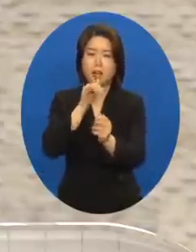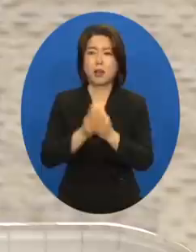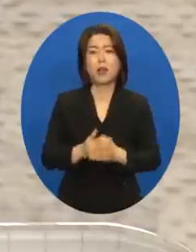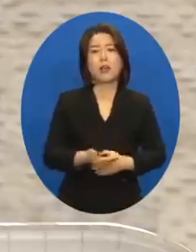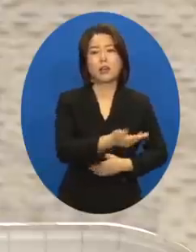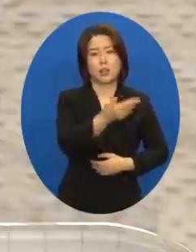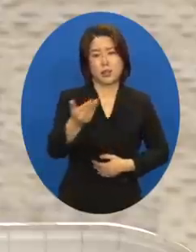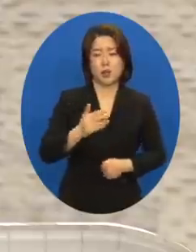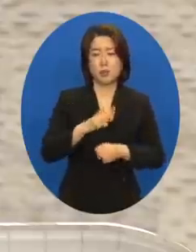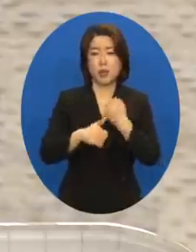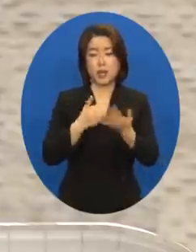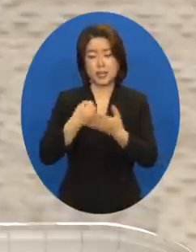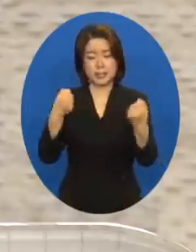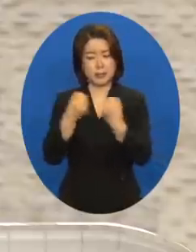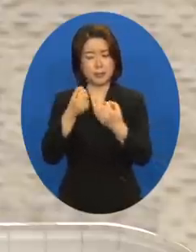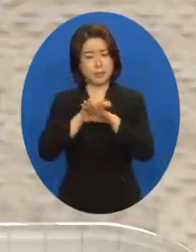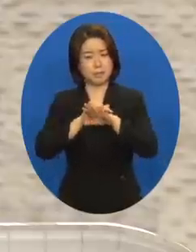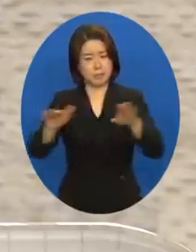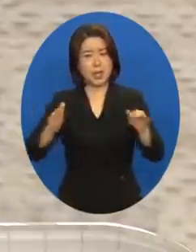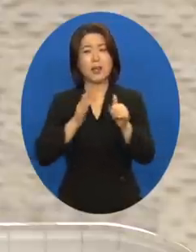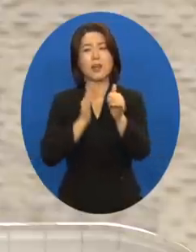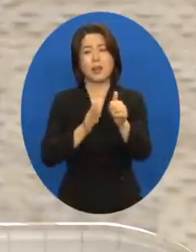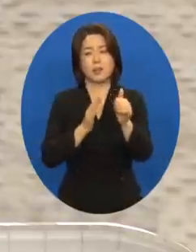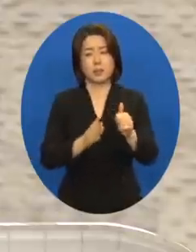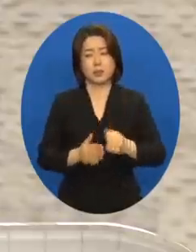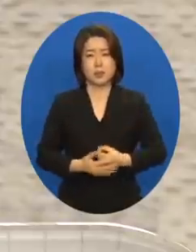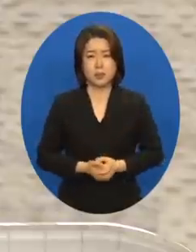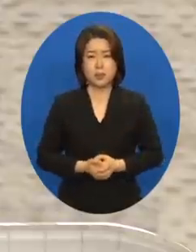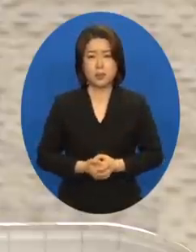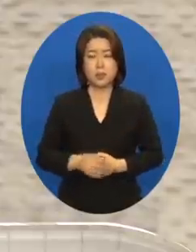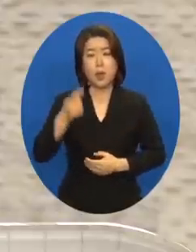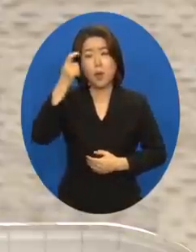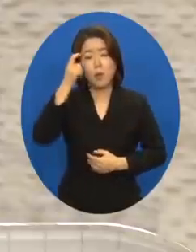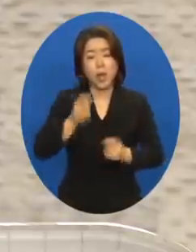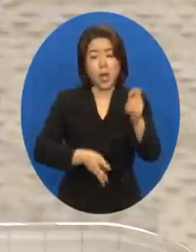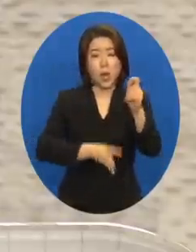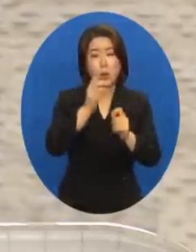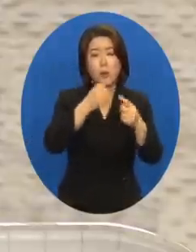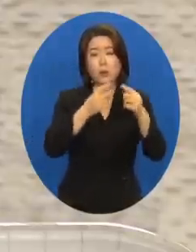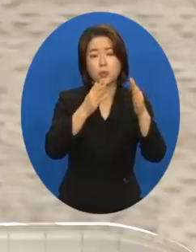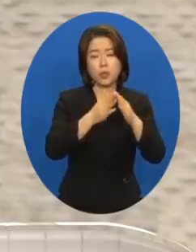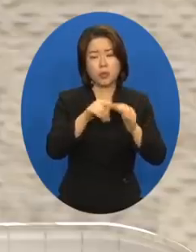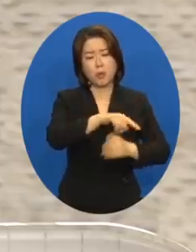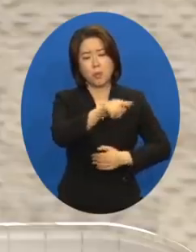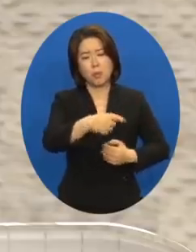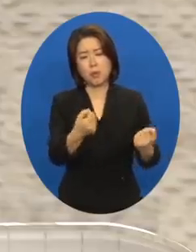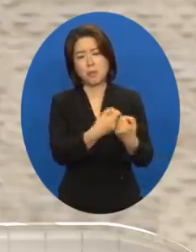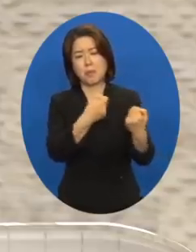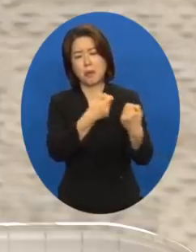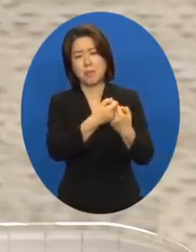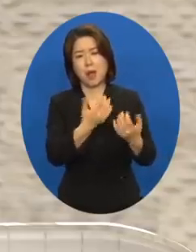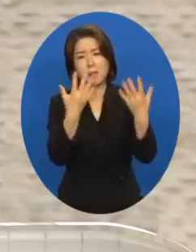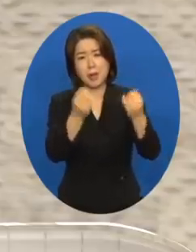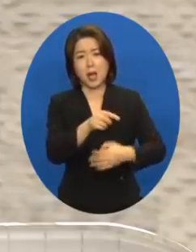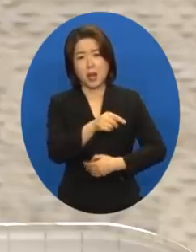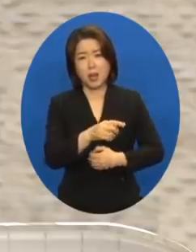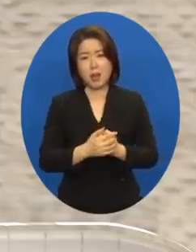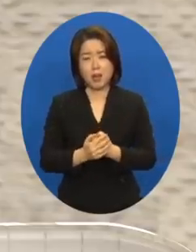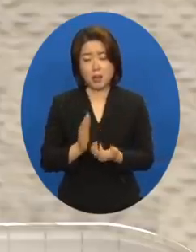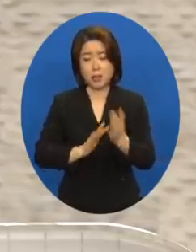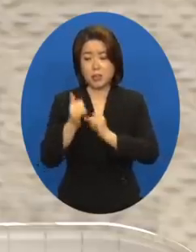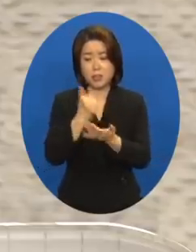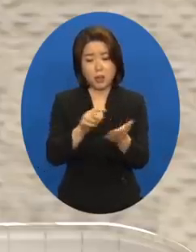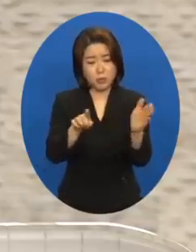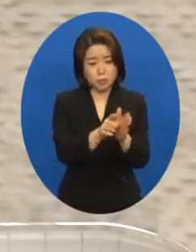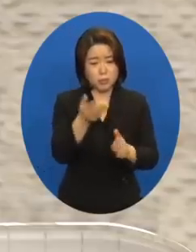여러분은 하나님과 화야 하십시오 왜 고린도 교회가 클릭해 싸운 야 말해요 아 예술의 및 꺼도